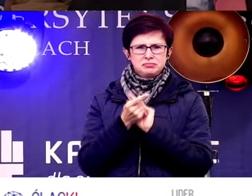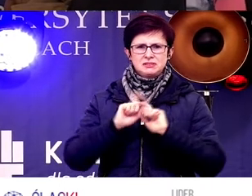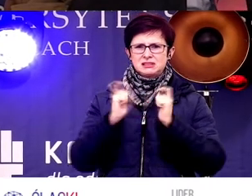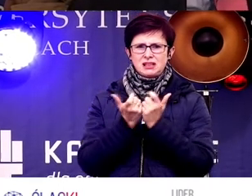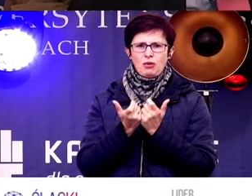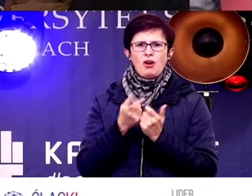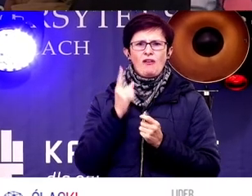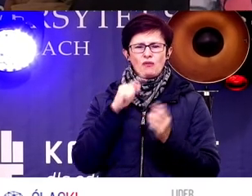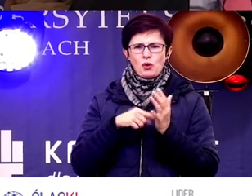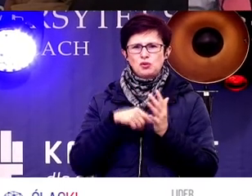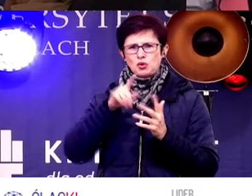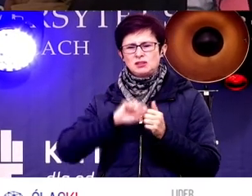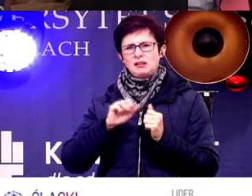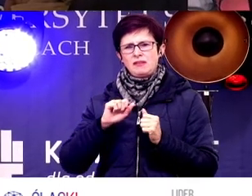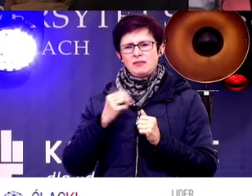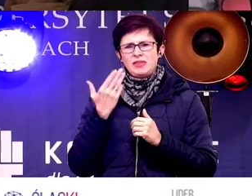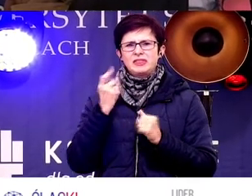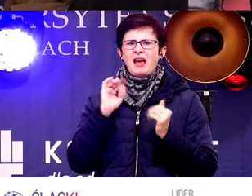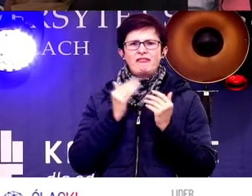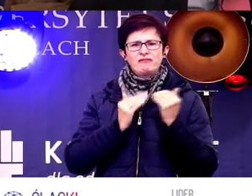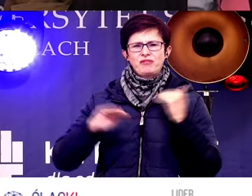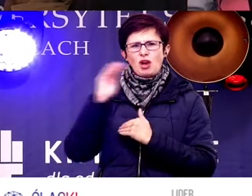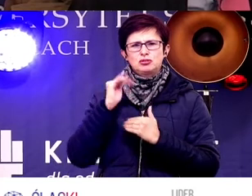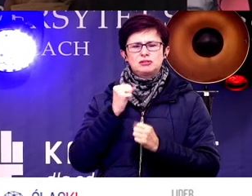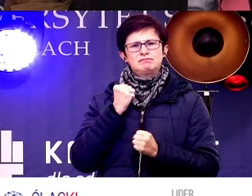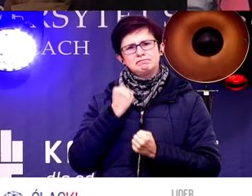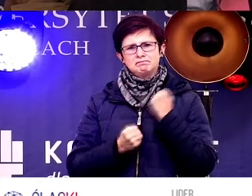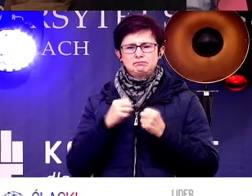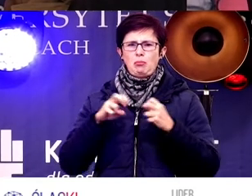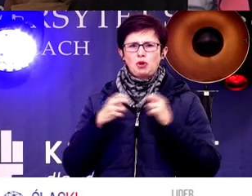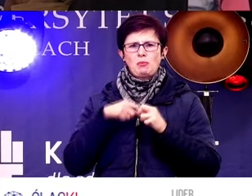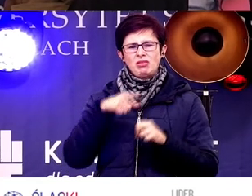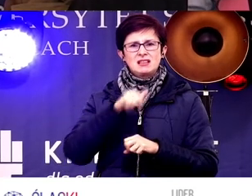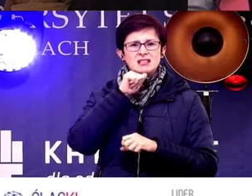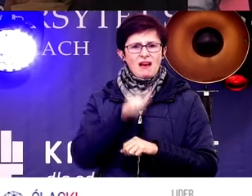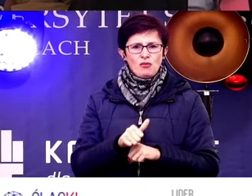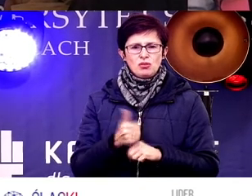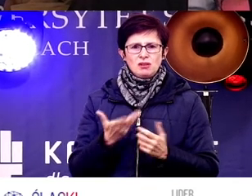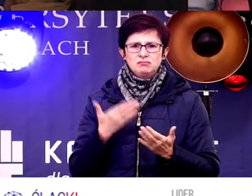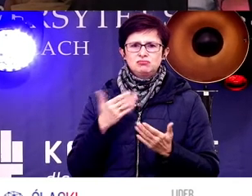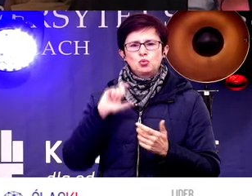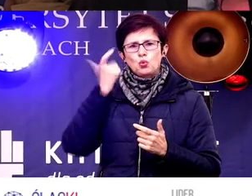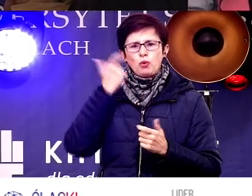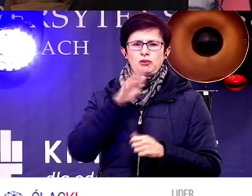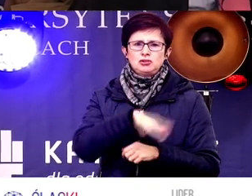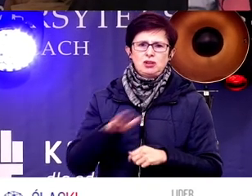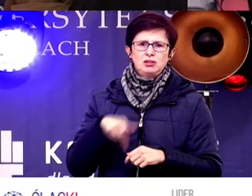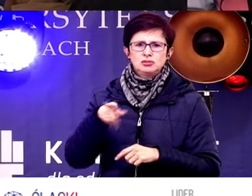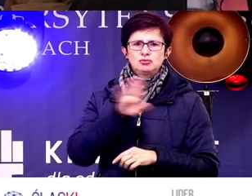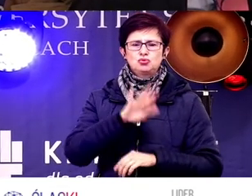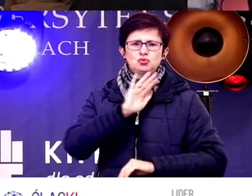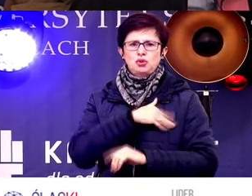przereorganizować. I to jest taka chyba największa uciążliwość w tym zawodzie, że szczególnie dla dzieci, bo dzieci nieustająco zmieniają